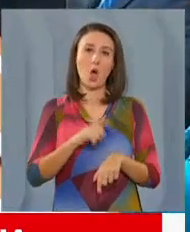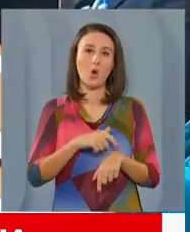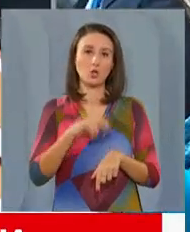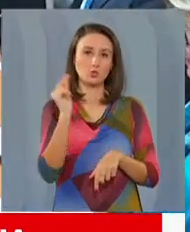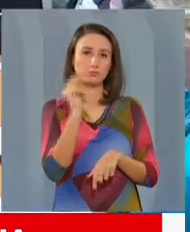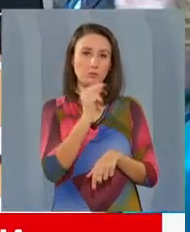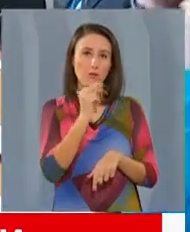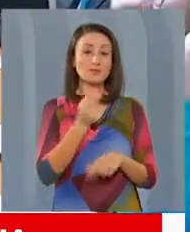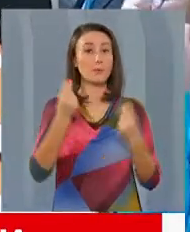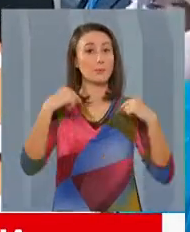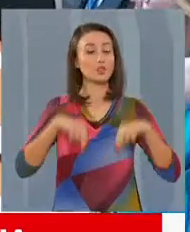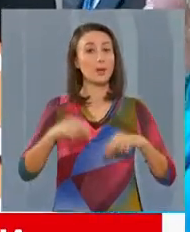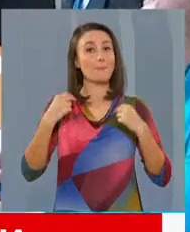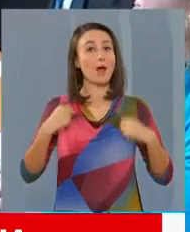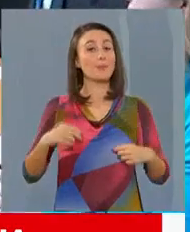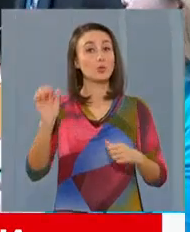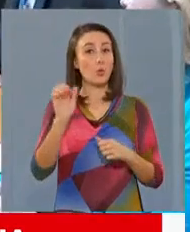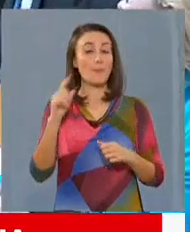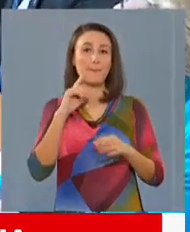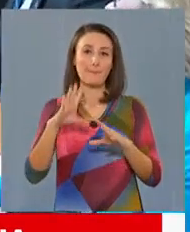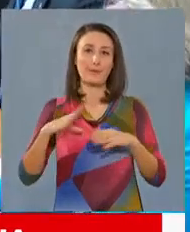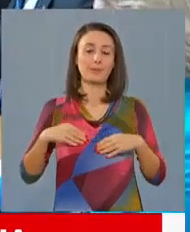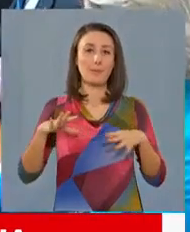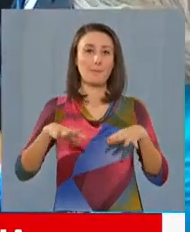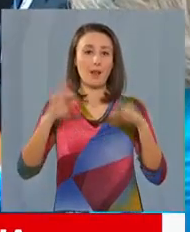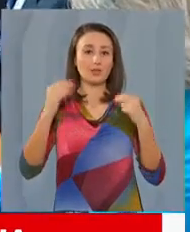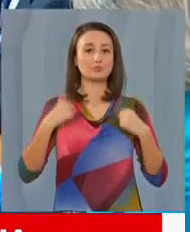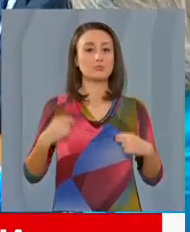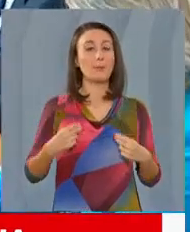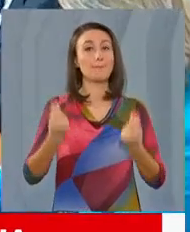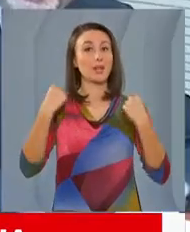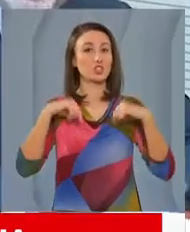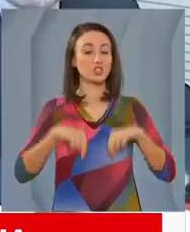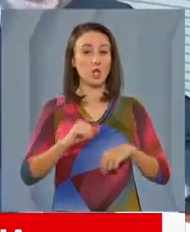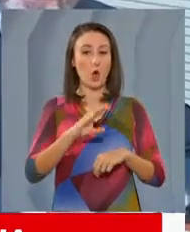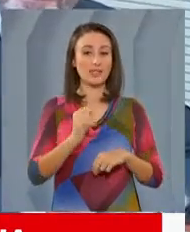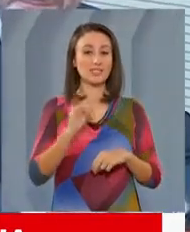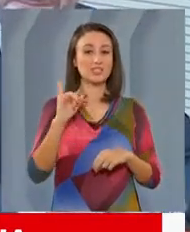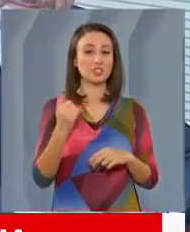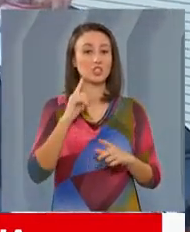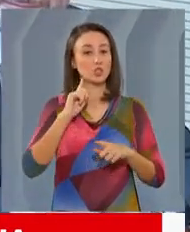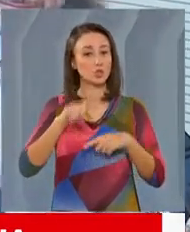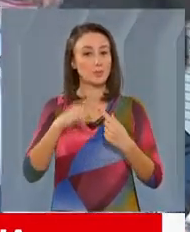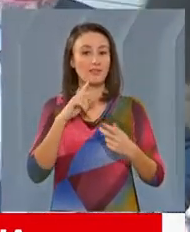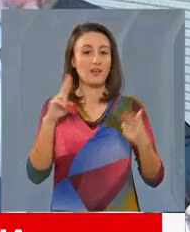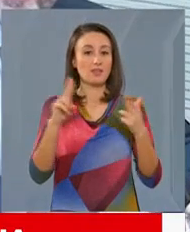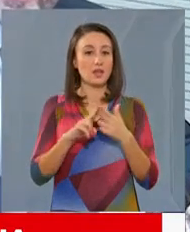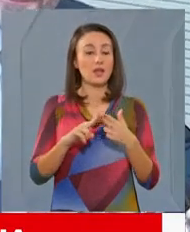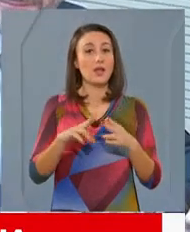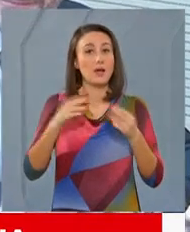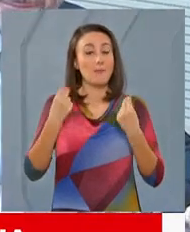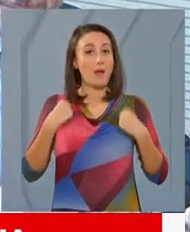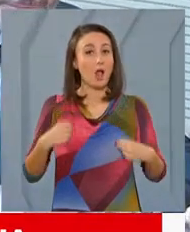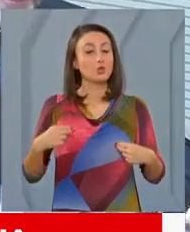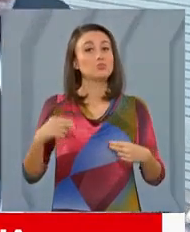orele prânzului președinta Parlamentului european va fi primită la Palatul Cotroceni de Președintele Klaus Iohannis iar ulterior se va întâlni la Palatul